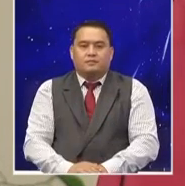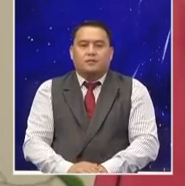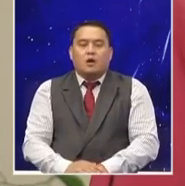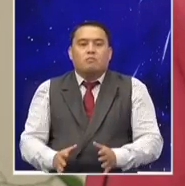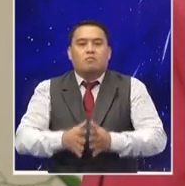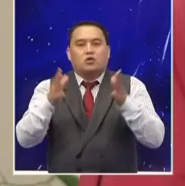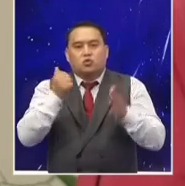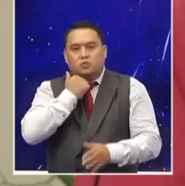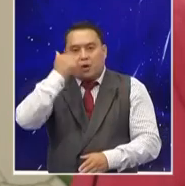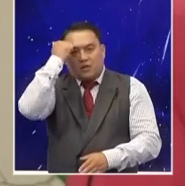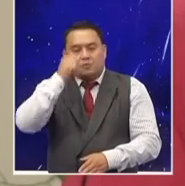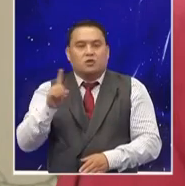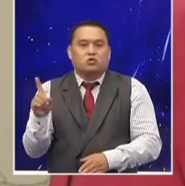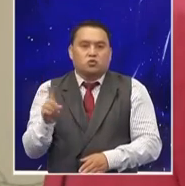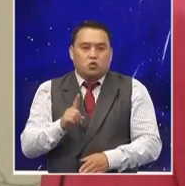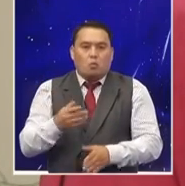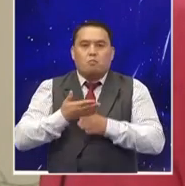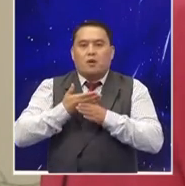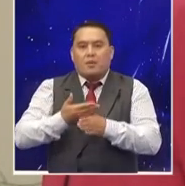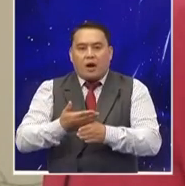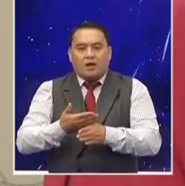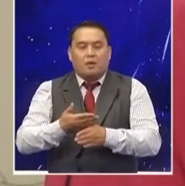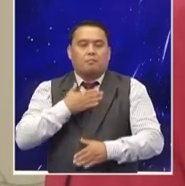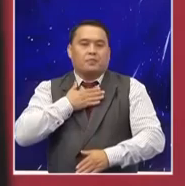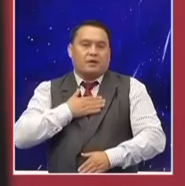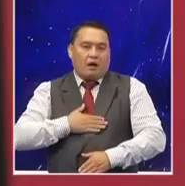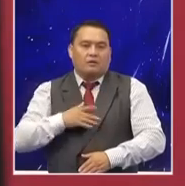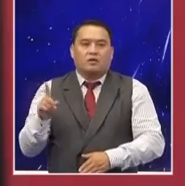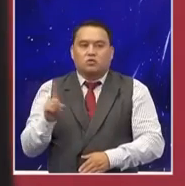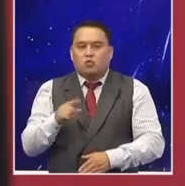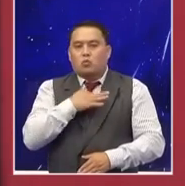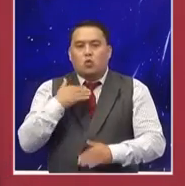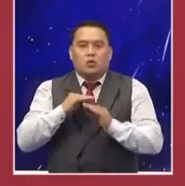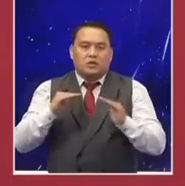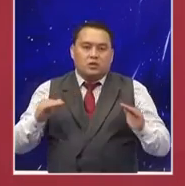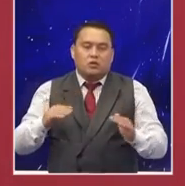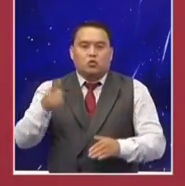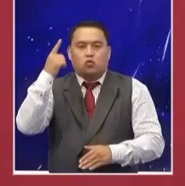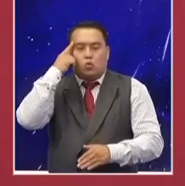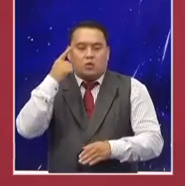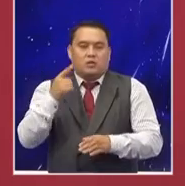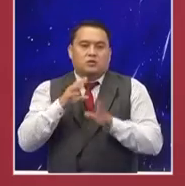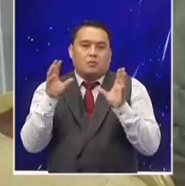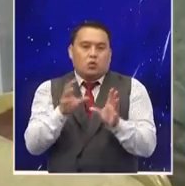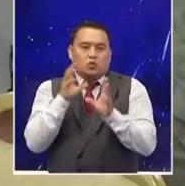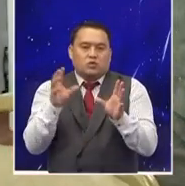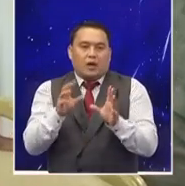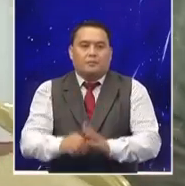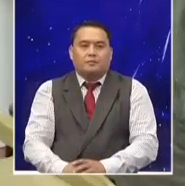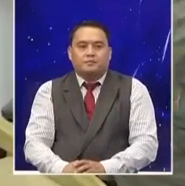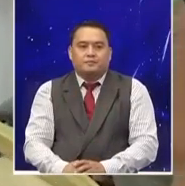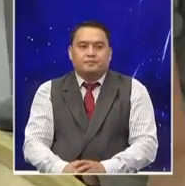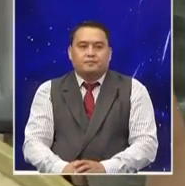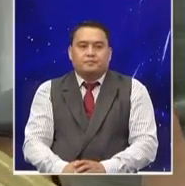большое спасибо всем тем кто нам помогает очень приятно что о многодетных семьях думают и заботиться всего перед